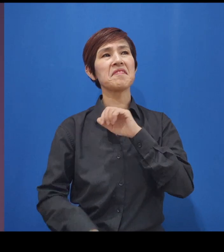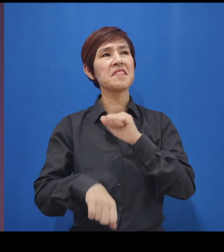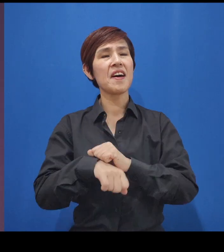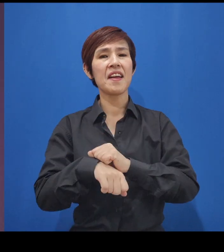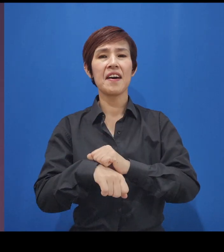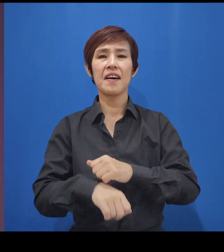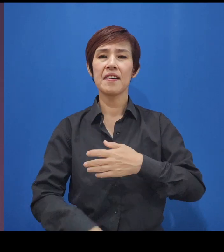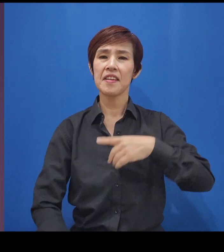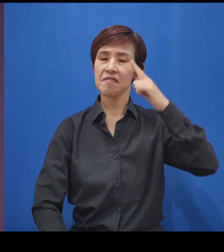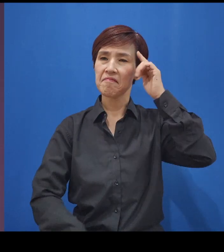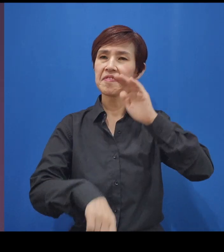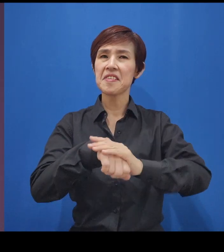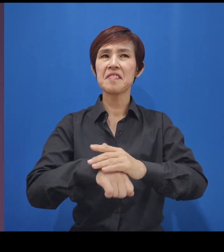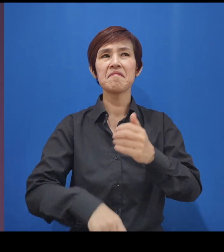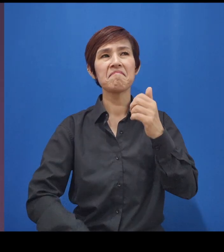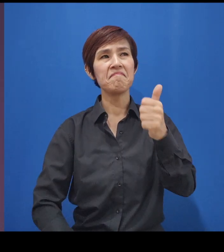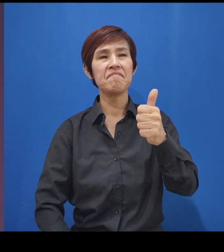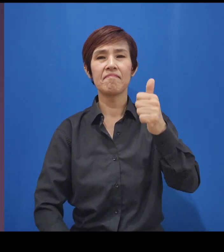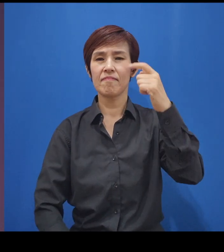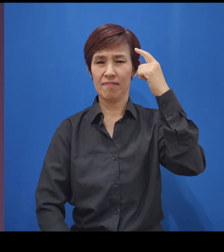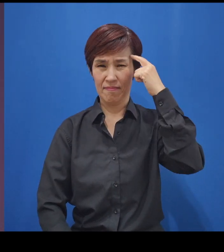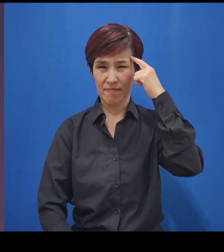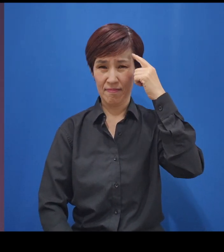내가 지혜가 가장 많은 줄 알아.